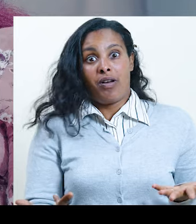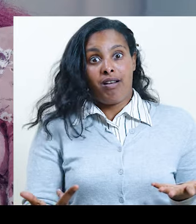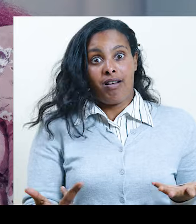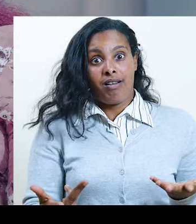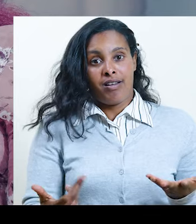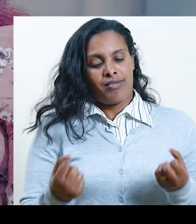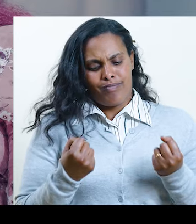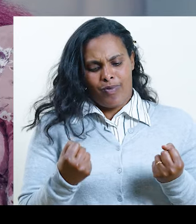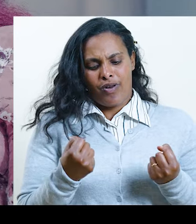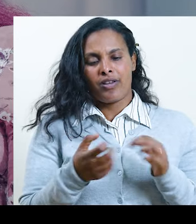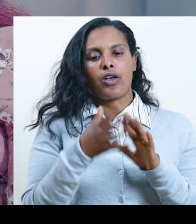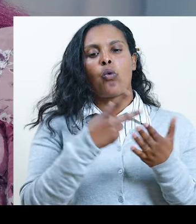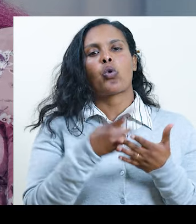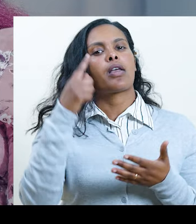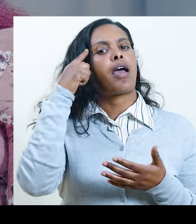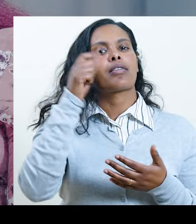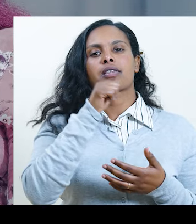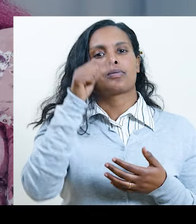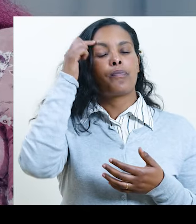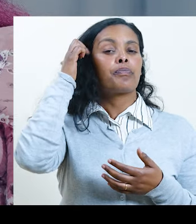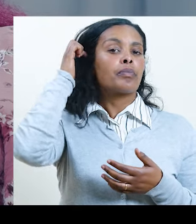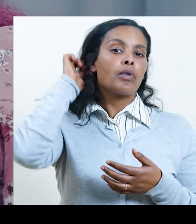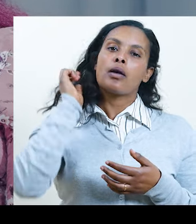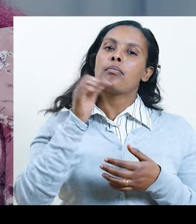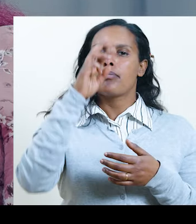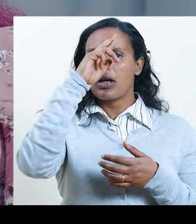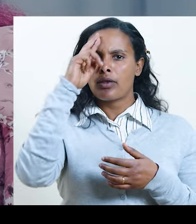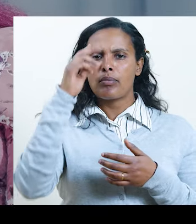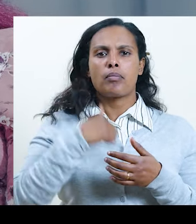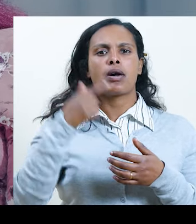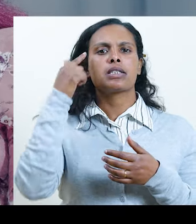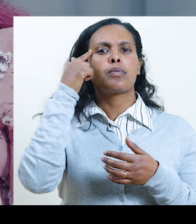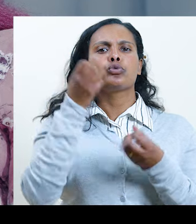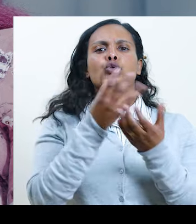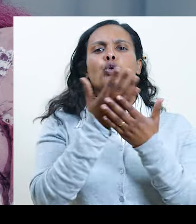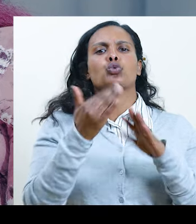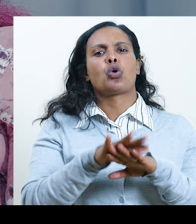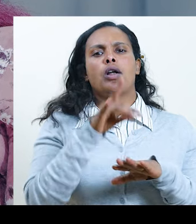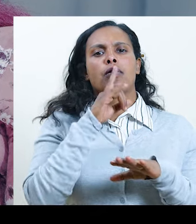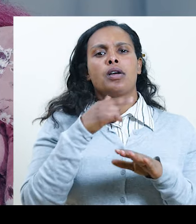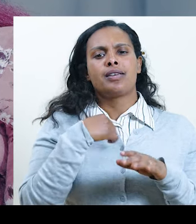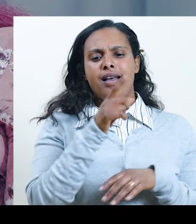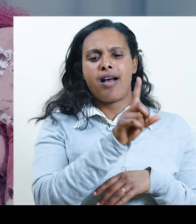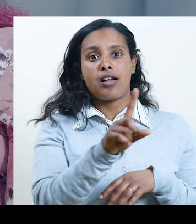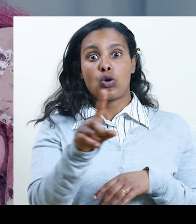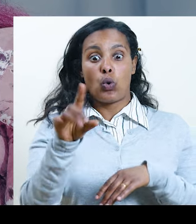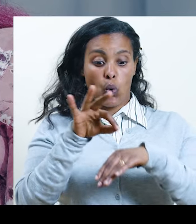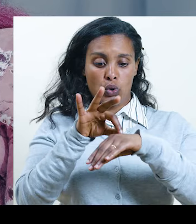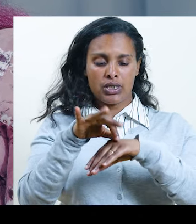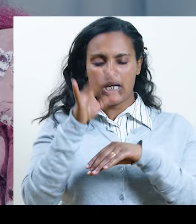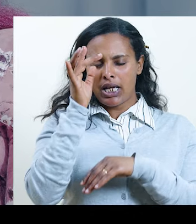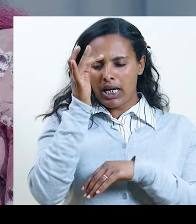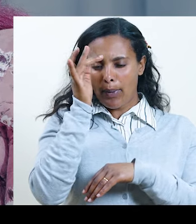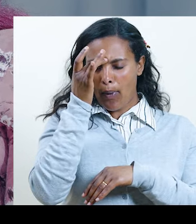ትወድቂያለሽ። እና ደግሞ ውድቀት አይታሰብም፣ ምክንያቱም የማስባቸው ብዙ ራዕዮች አሉኝ። እያንዳንዱን